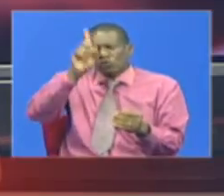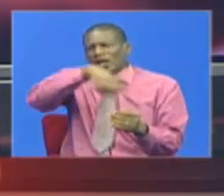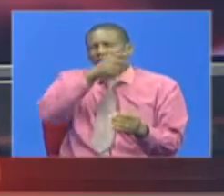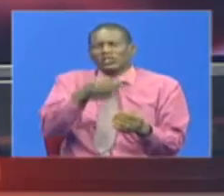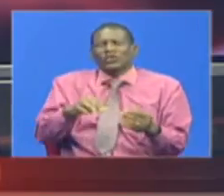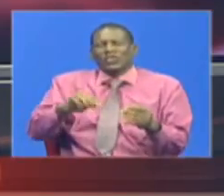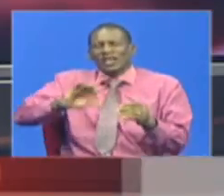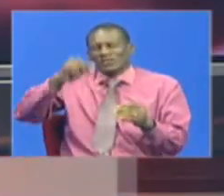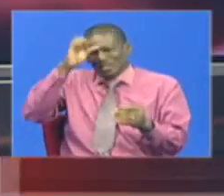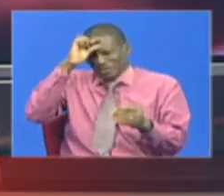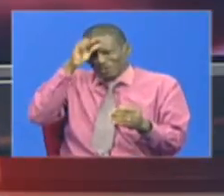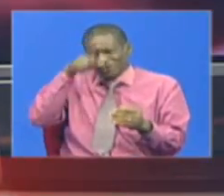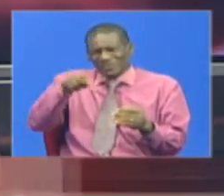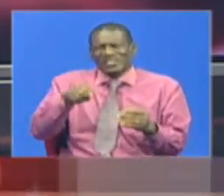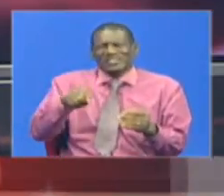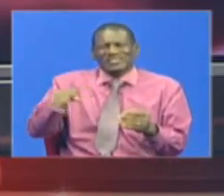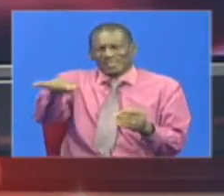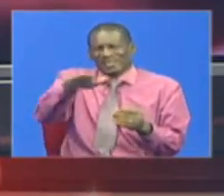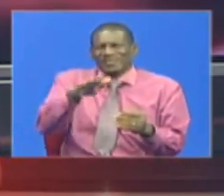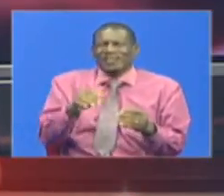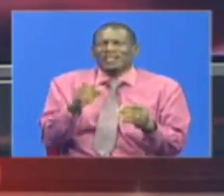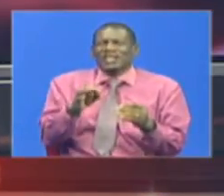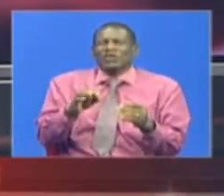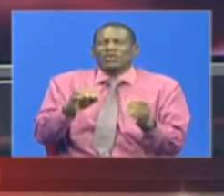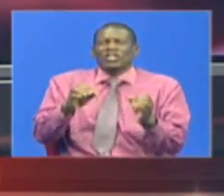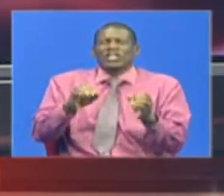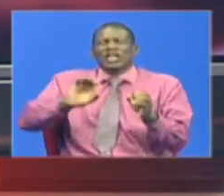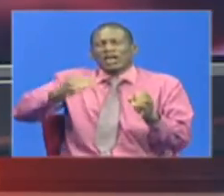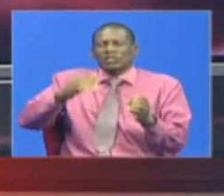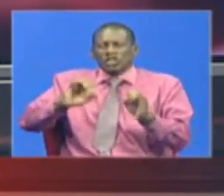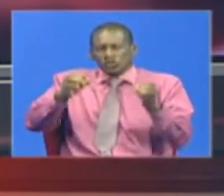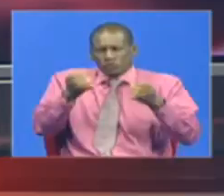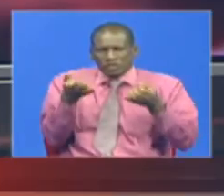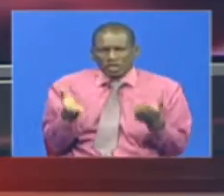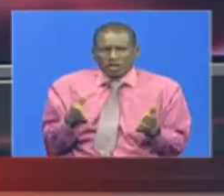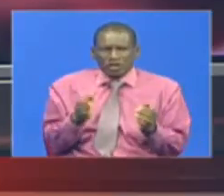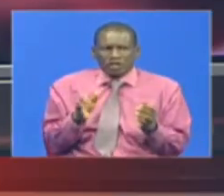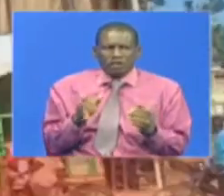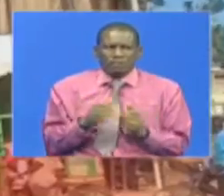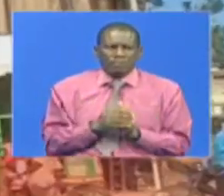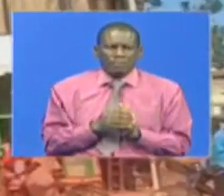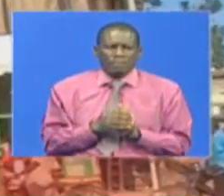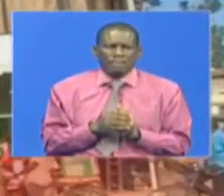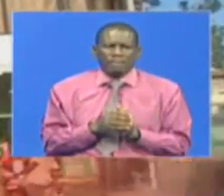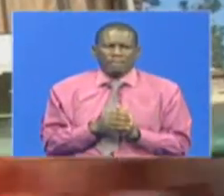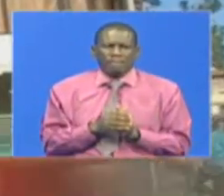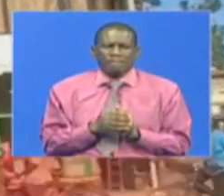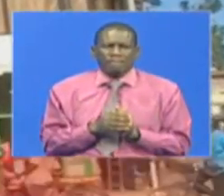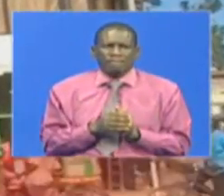kwa taarifa hizo na nyingine ni katika matukio majimboni na Nayoma Sampa.